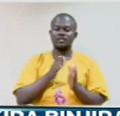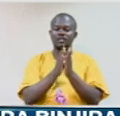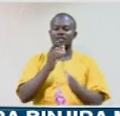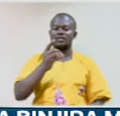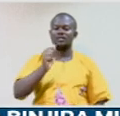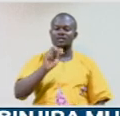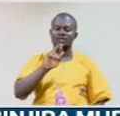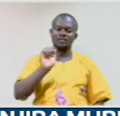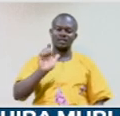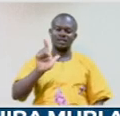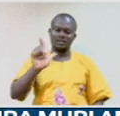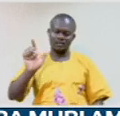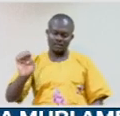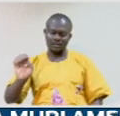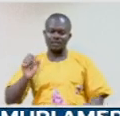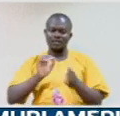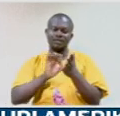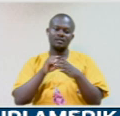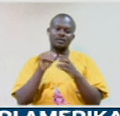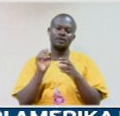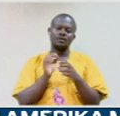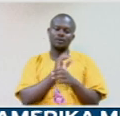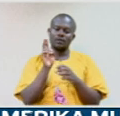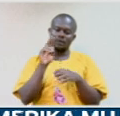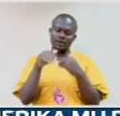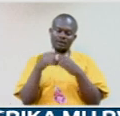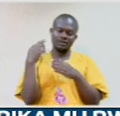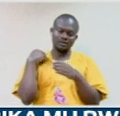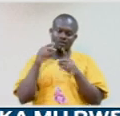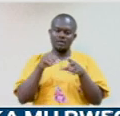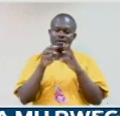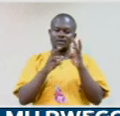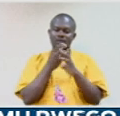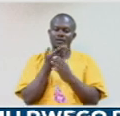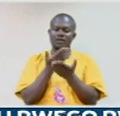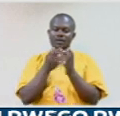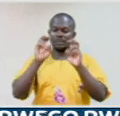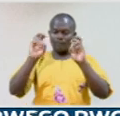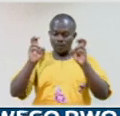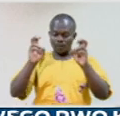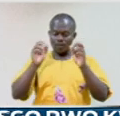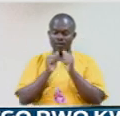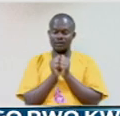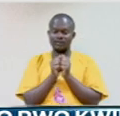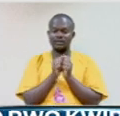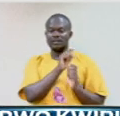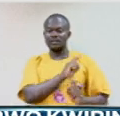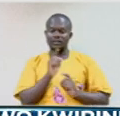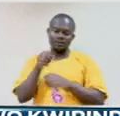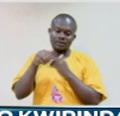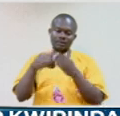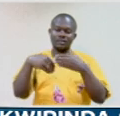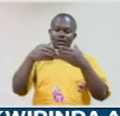Darer yandikiye inama y'umuryango w'ubugishinzwe amahoro ku isi asaba yuko ingabo ze